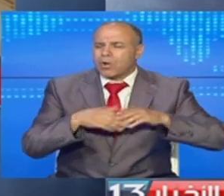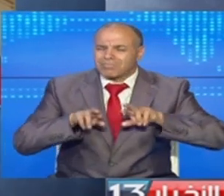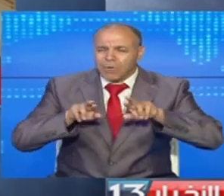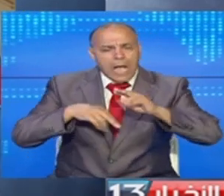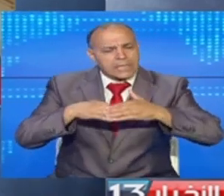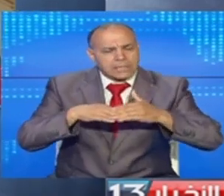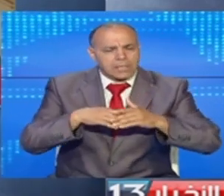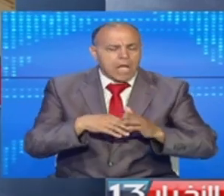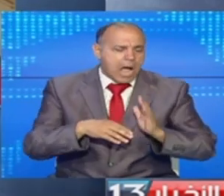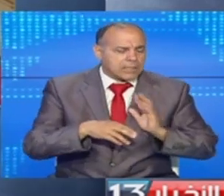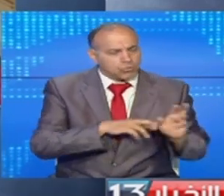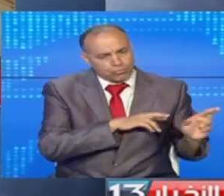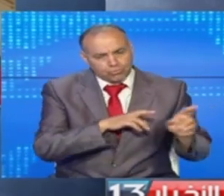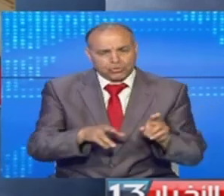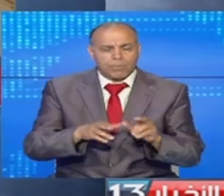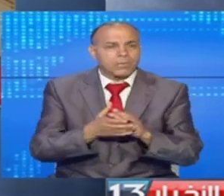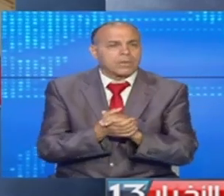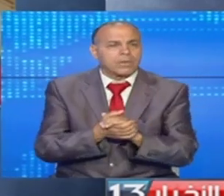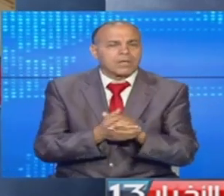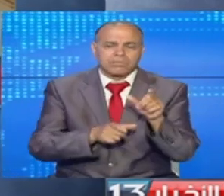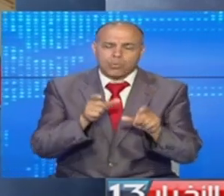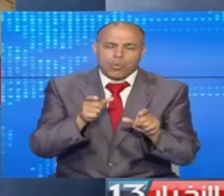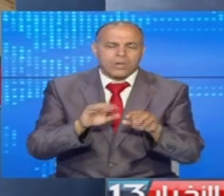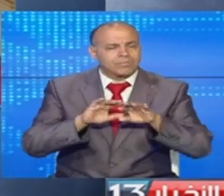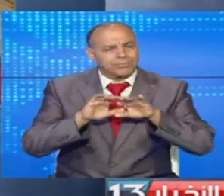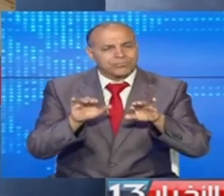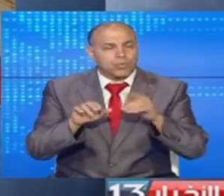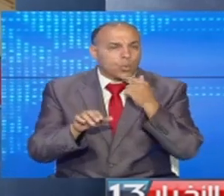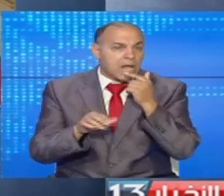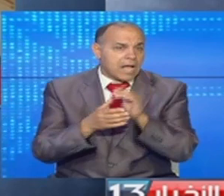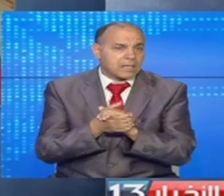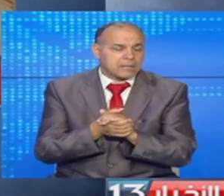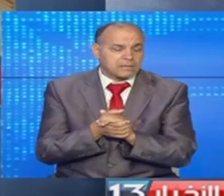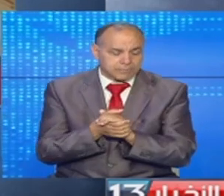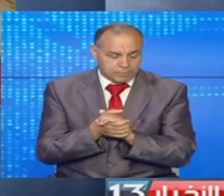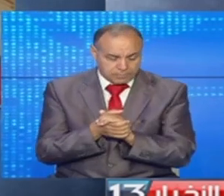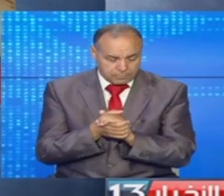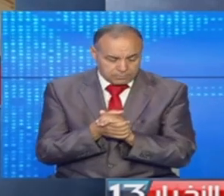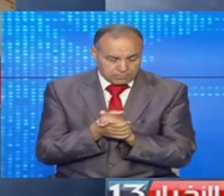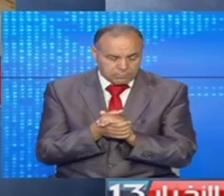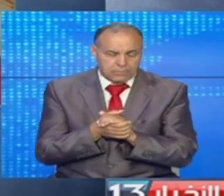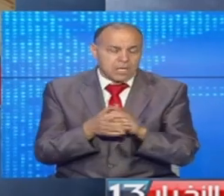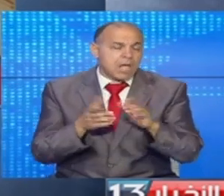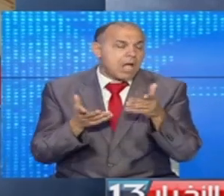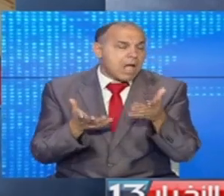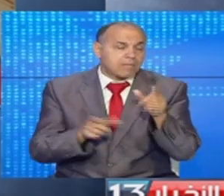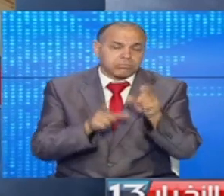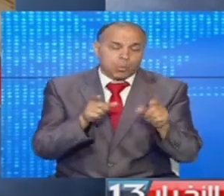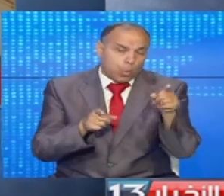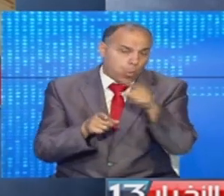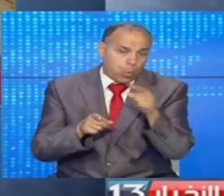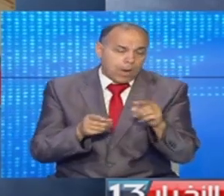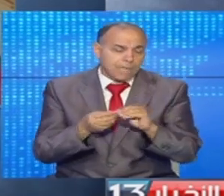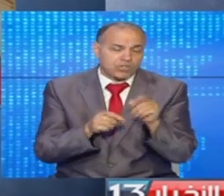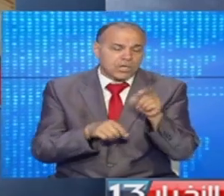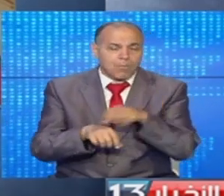تتقدم قوات الجيش إلى هذه التجمعات السكنية وتثير الكثير من الخوف لدى أهالي